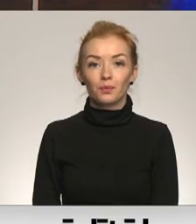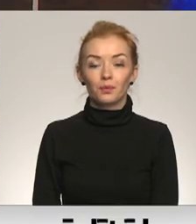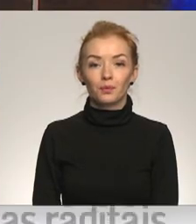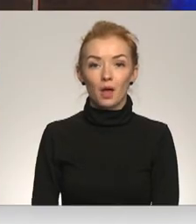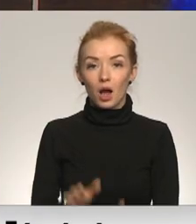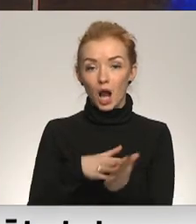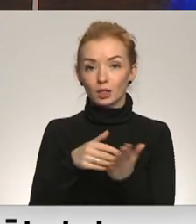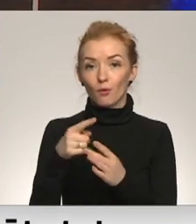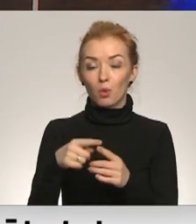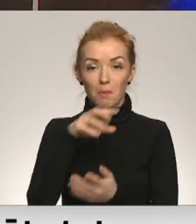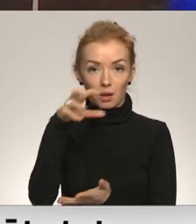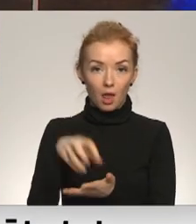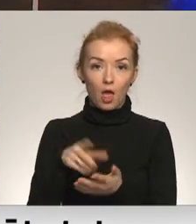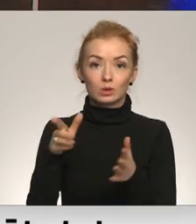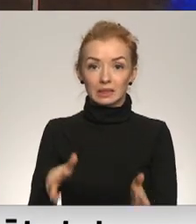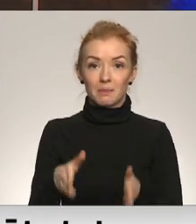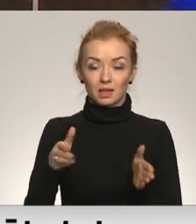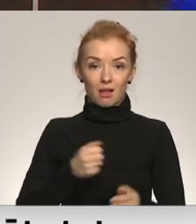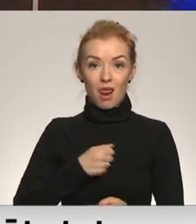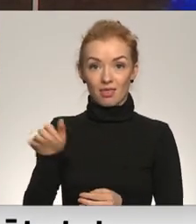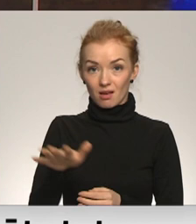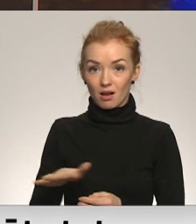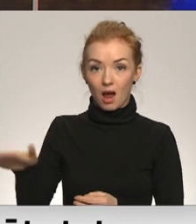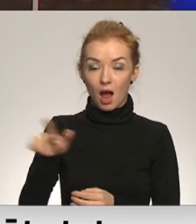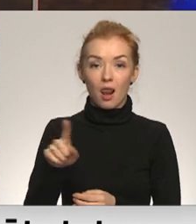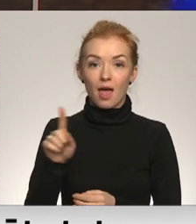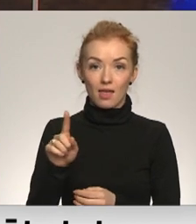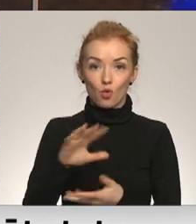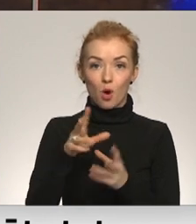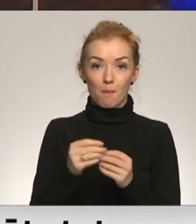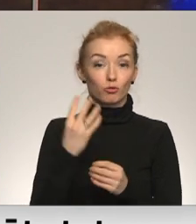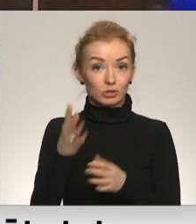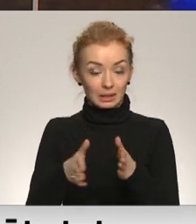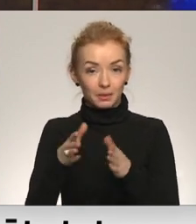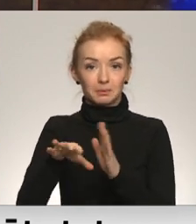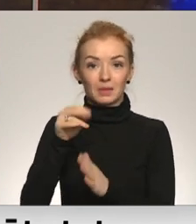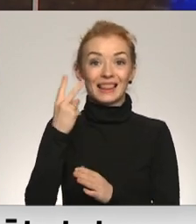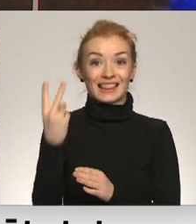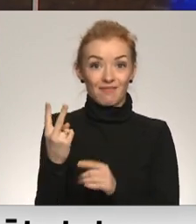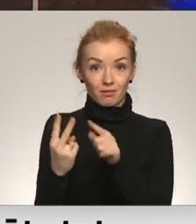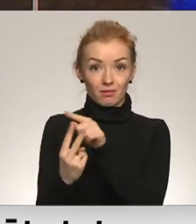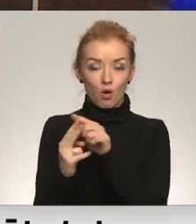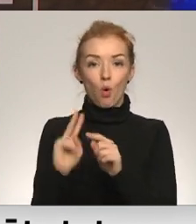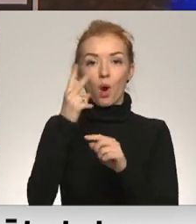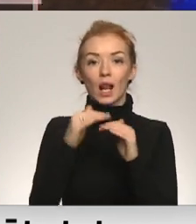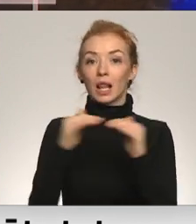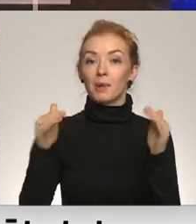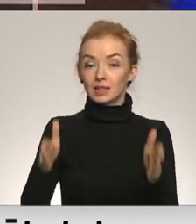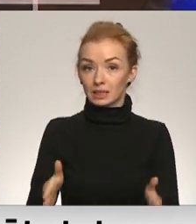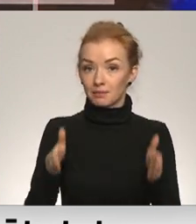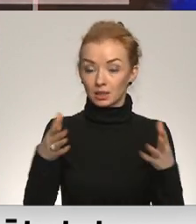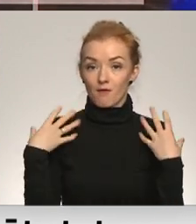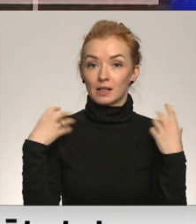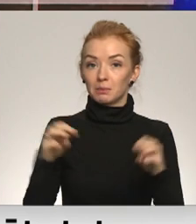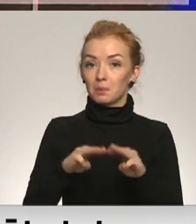Krāslavas un Preiļu slimnīcas Latgalē ir divas no četrām slimnīcām Latvijā, kas definētas kā otrā līmeņa slimnīcas.